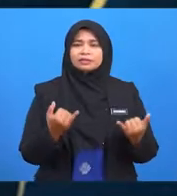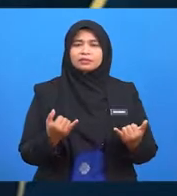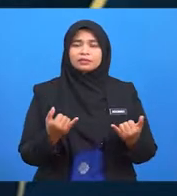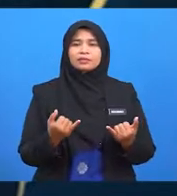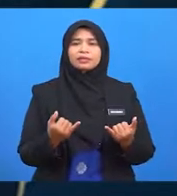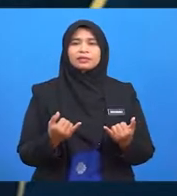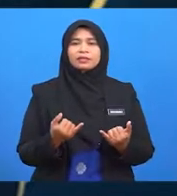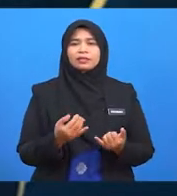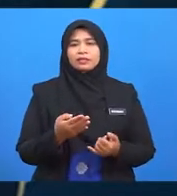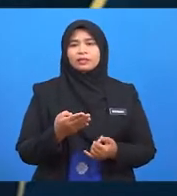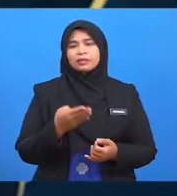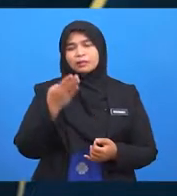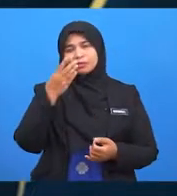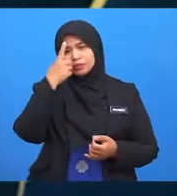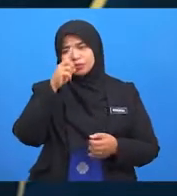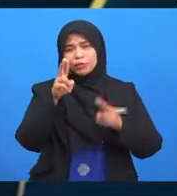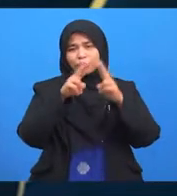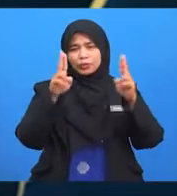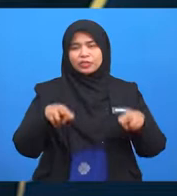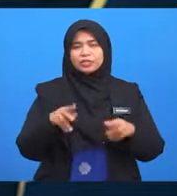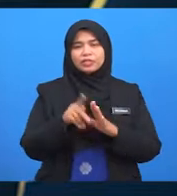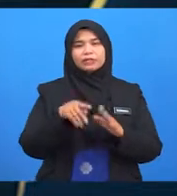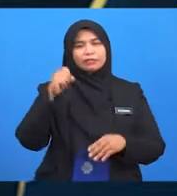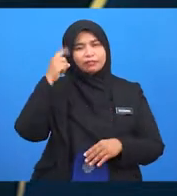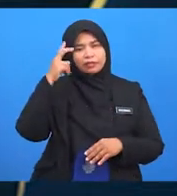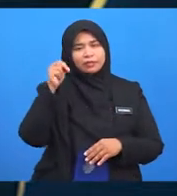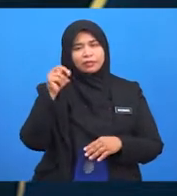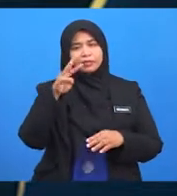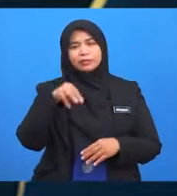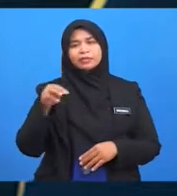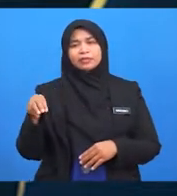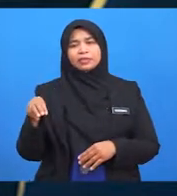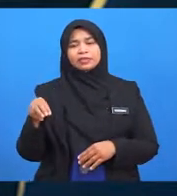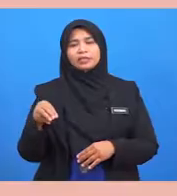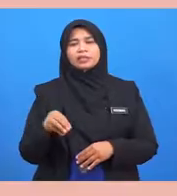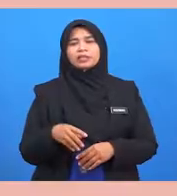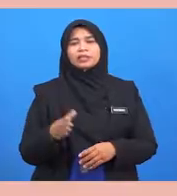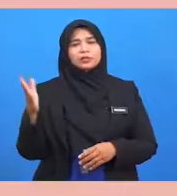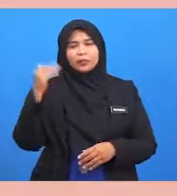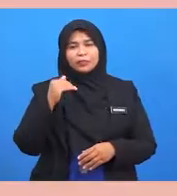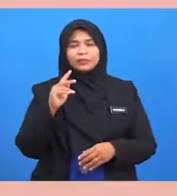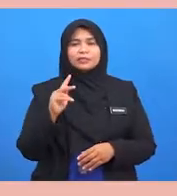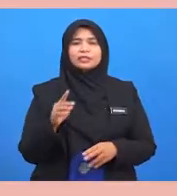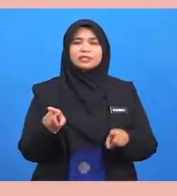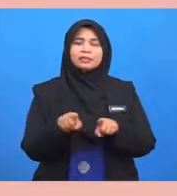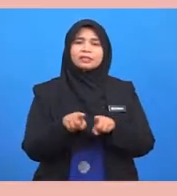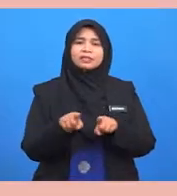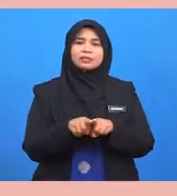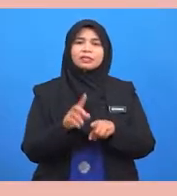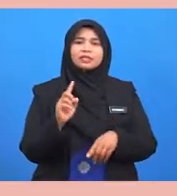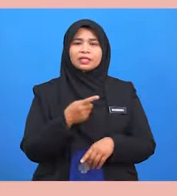Sekarang, bagi menguji kefahaman murid-murid, jom